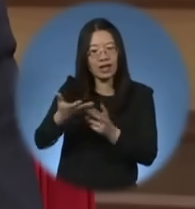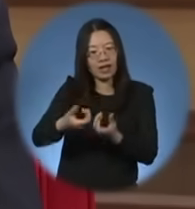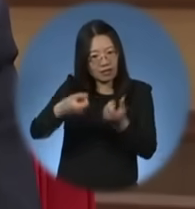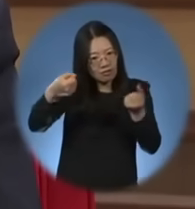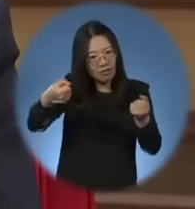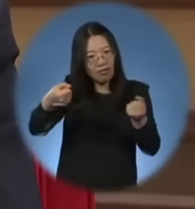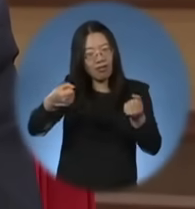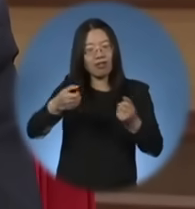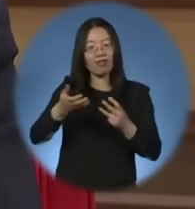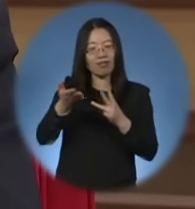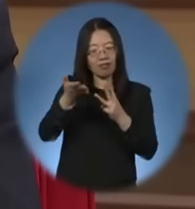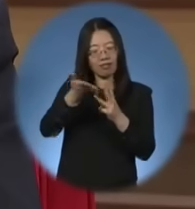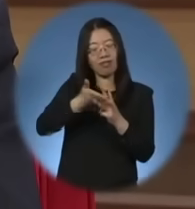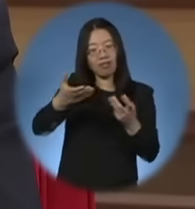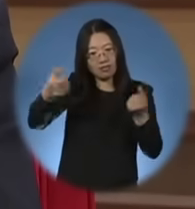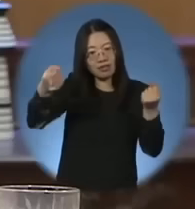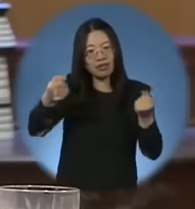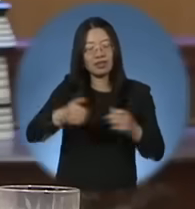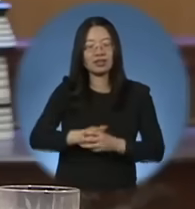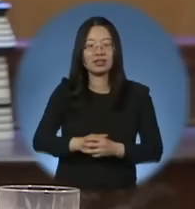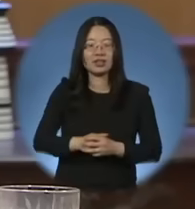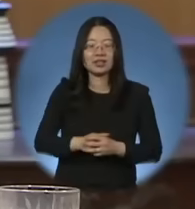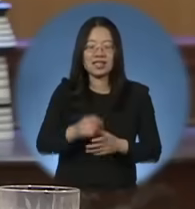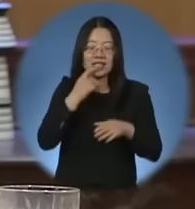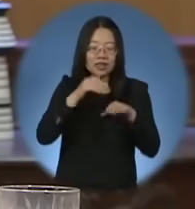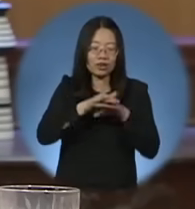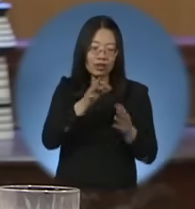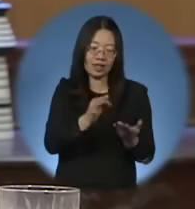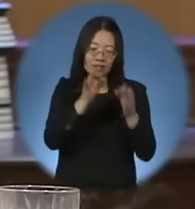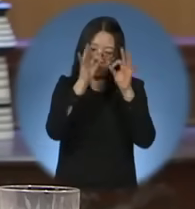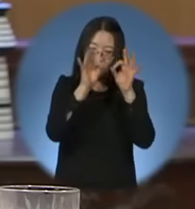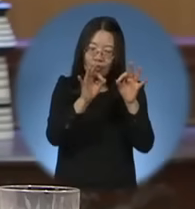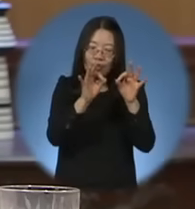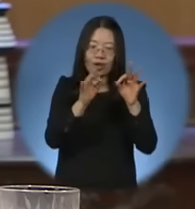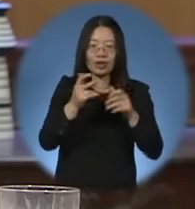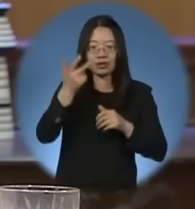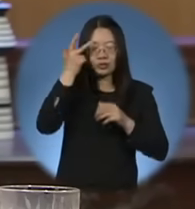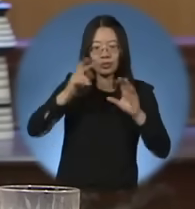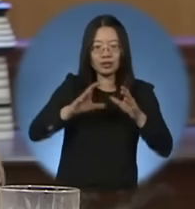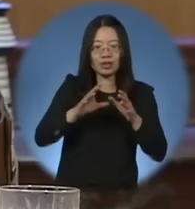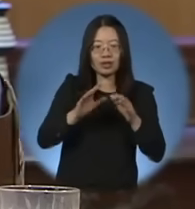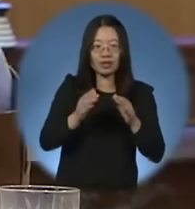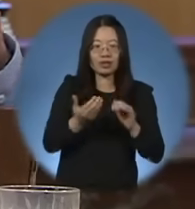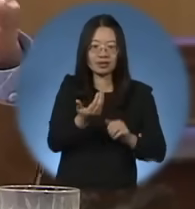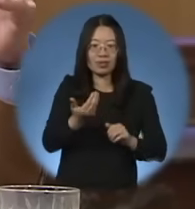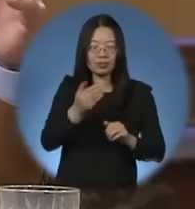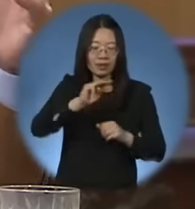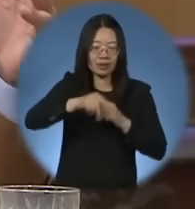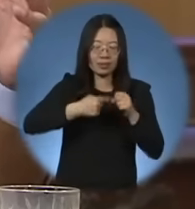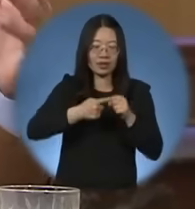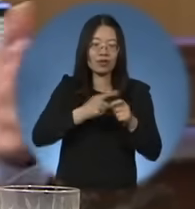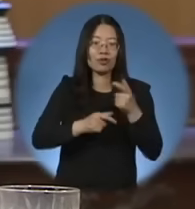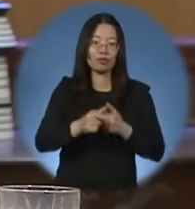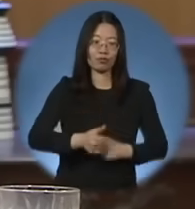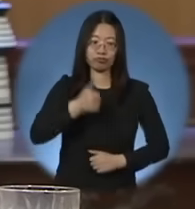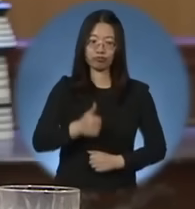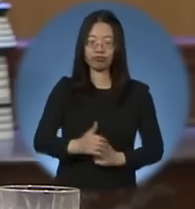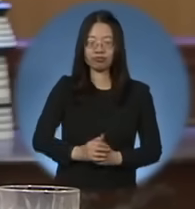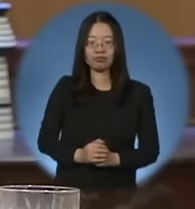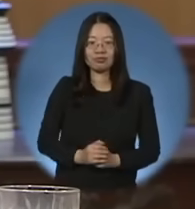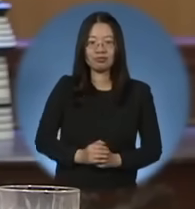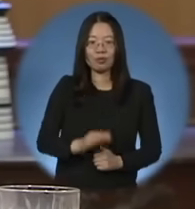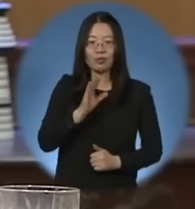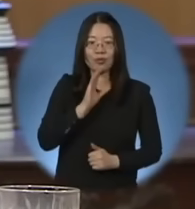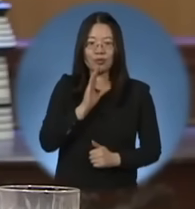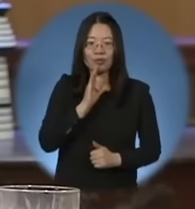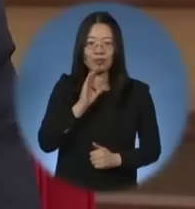생각됩니다 좀 민주적인 가치라 그럴까 이렇게 보면 그죠 그렇죠 조선 전반부 300년이 훨씬 낫군요